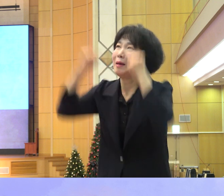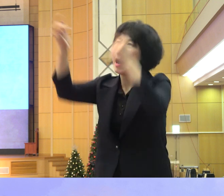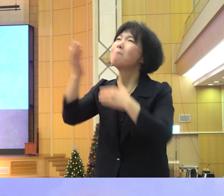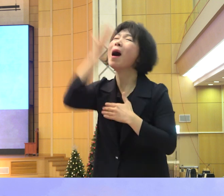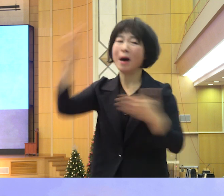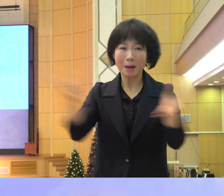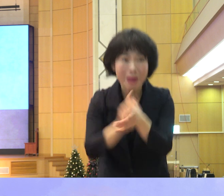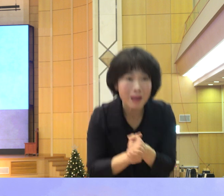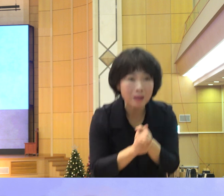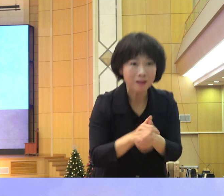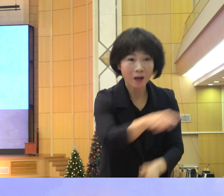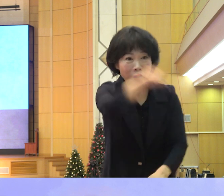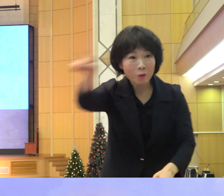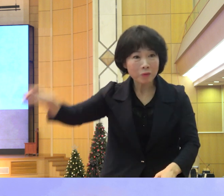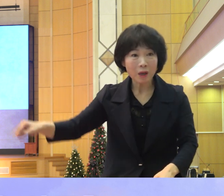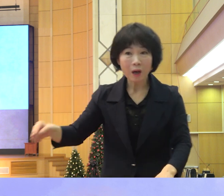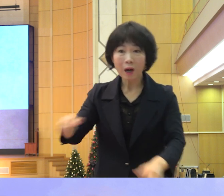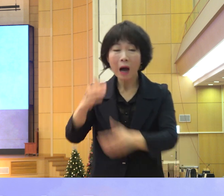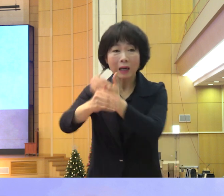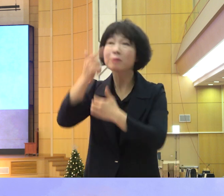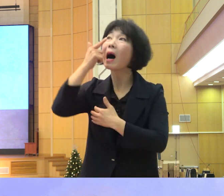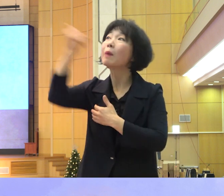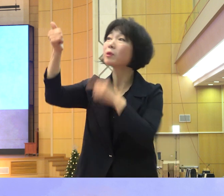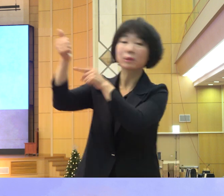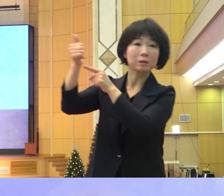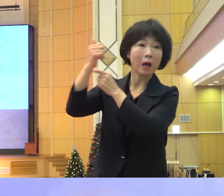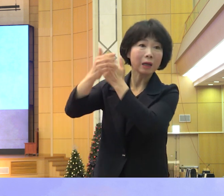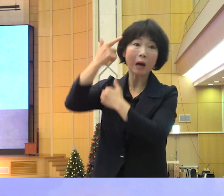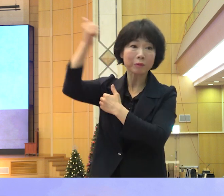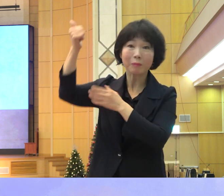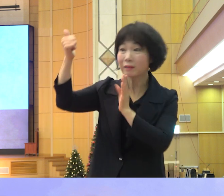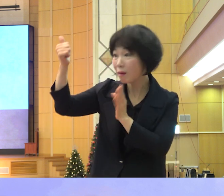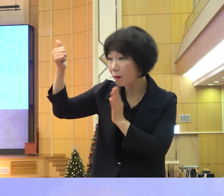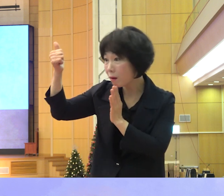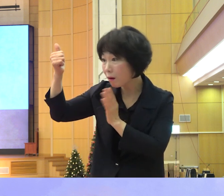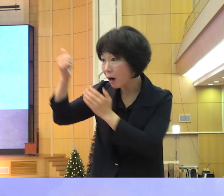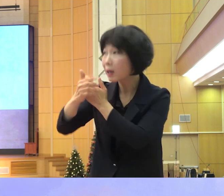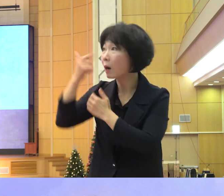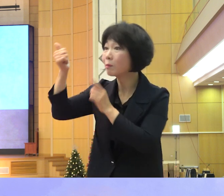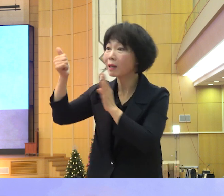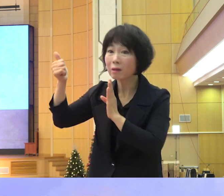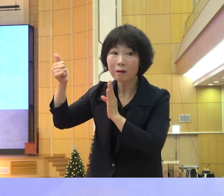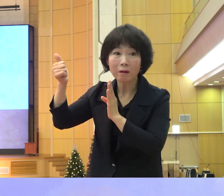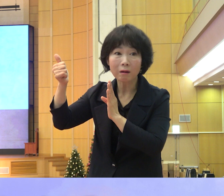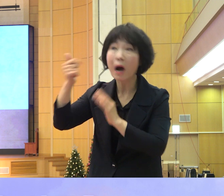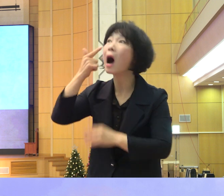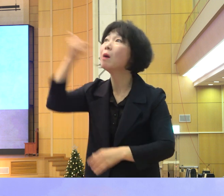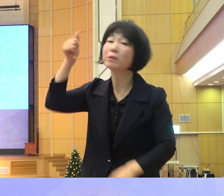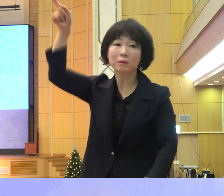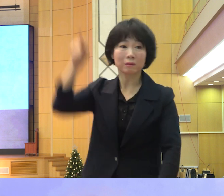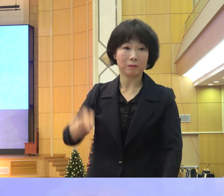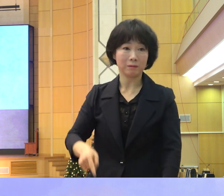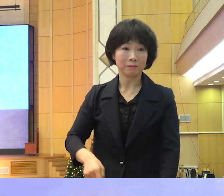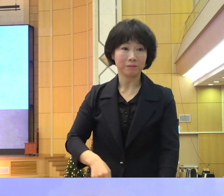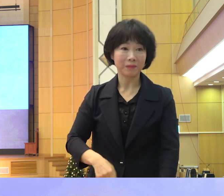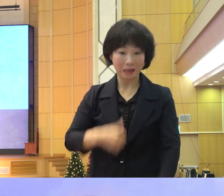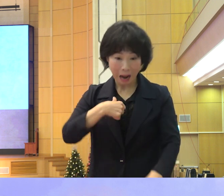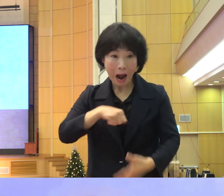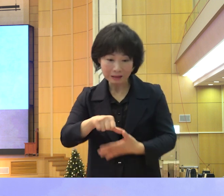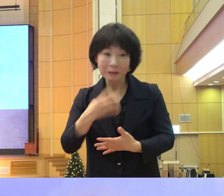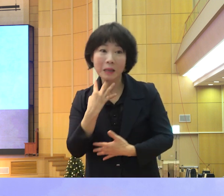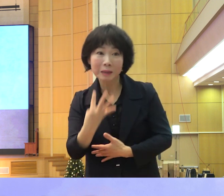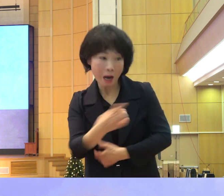이 아버지에 대해서 알아야 돼. 여러분도 마찬가지야. 집사님이 잘해주니까 홀딱